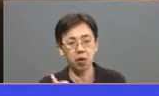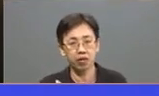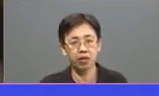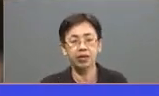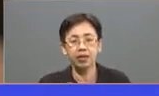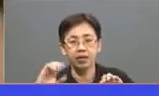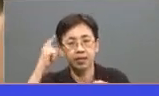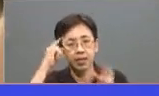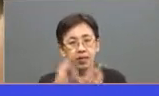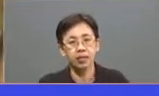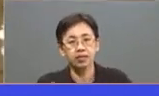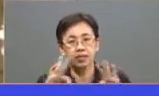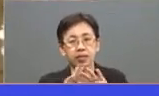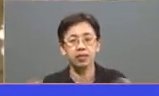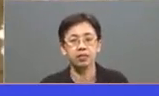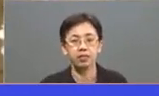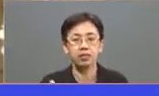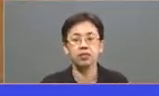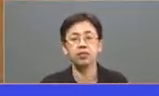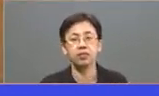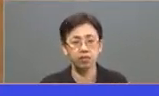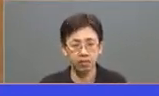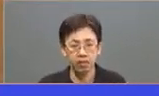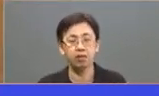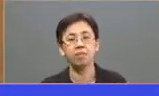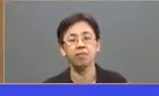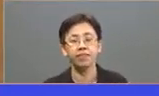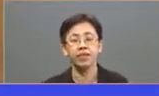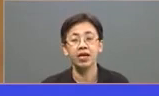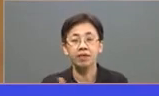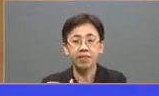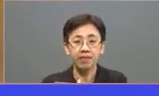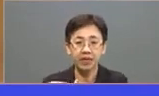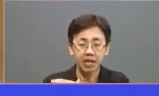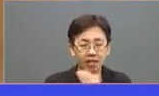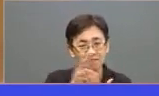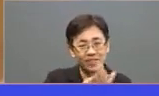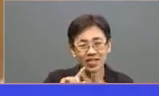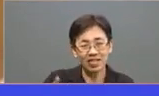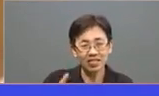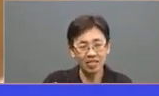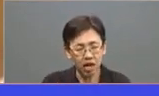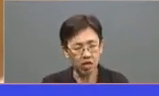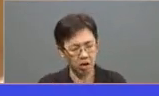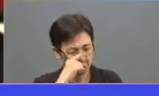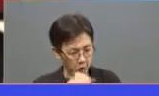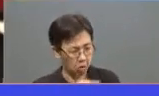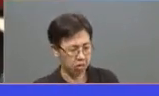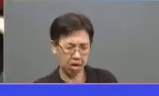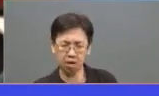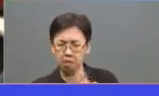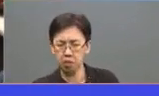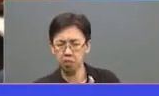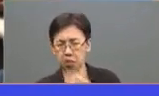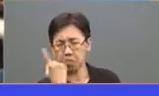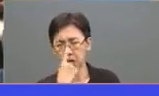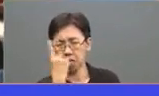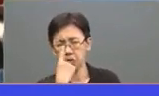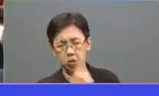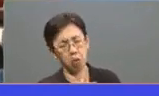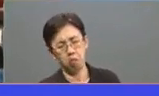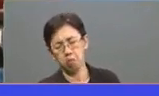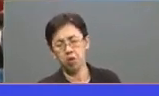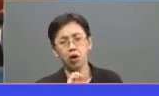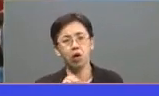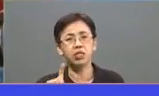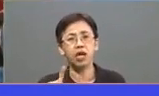ระบวนการอย่างครบถ้วนที่จะสร้างความประทับใจให้กับนักท่องเที่ยวตั้งแต่ก้าวแรกที่เข้ามาและแน่นอนว่าในอีก 3-4 ปีขอไป